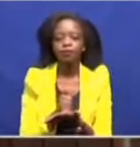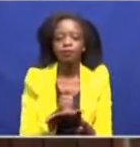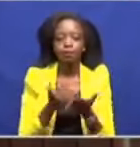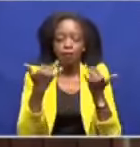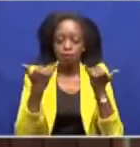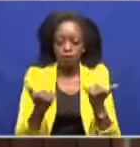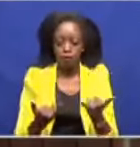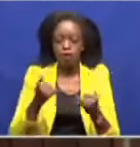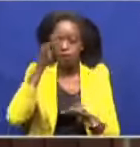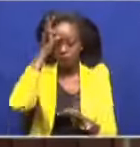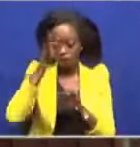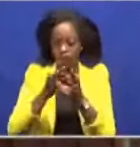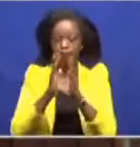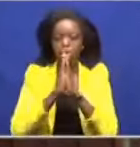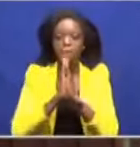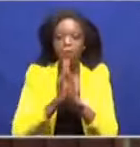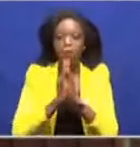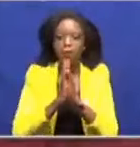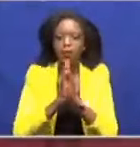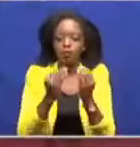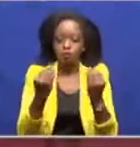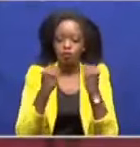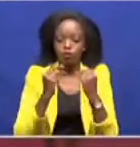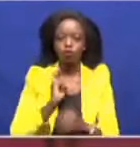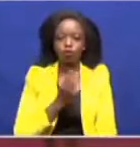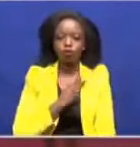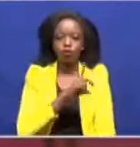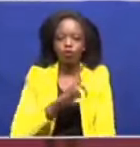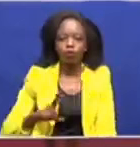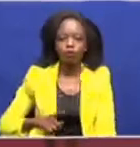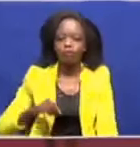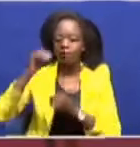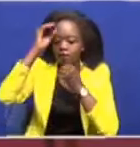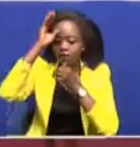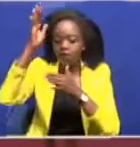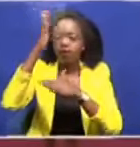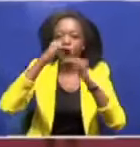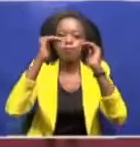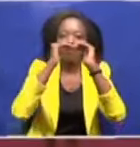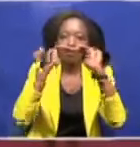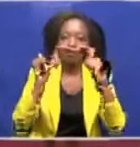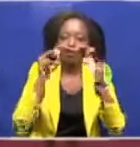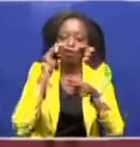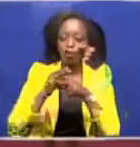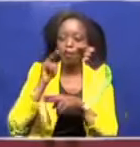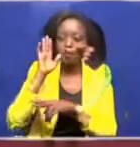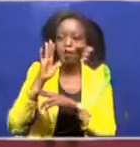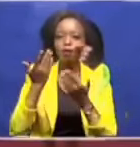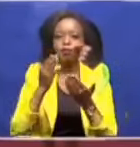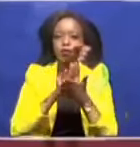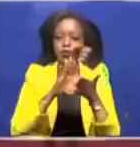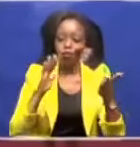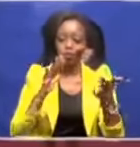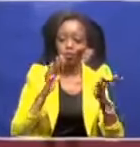Sasa kwa imani tusali ile sala aliyotufundisha Bwana wetu. Baba yetu uliye mbinguni, jina lako